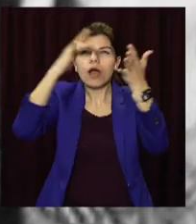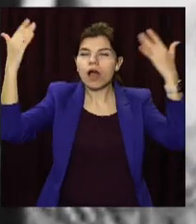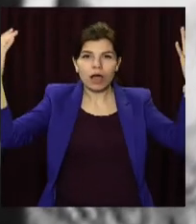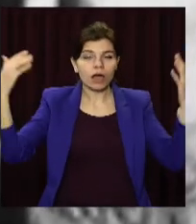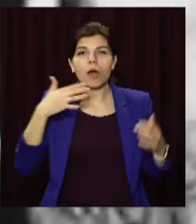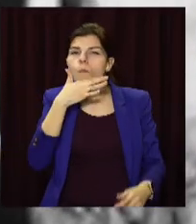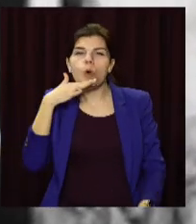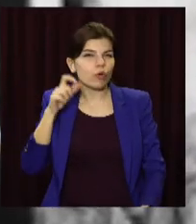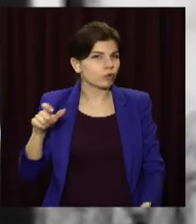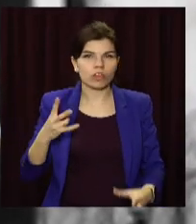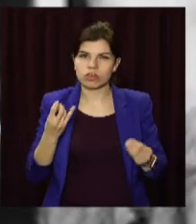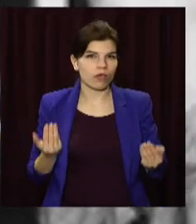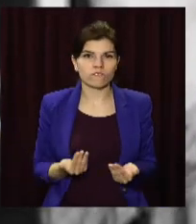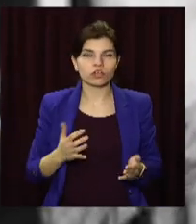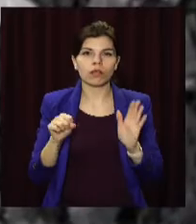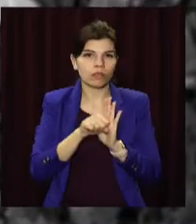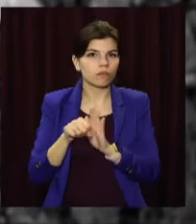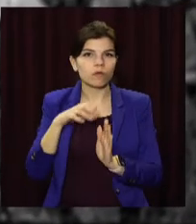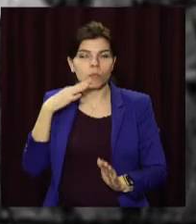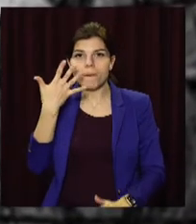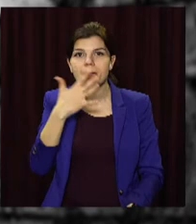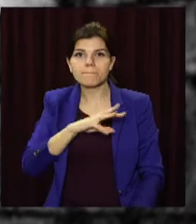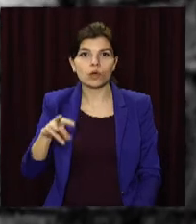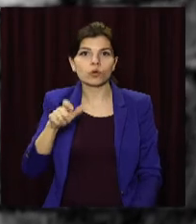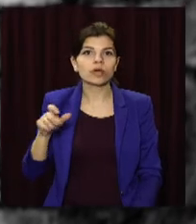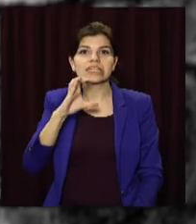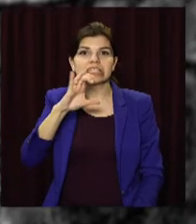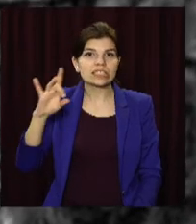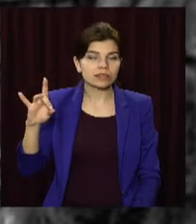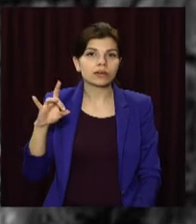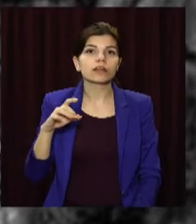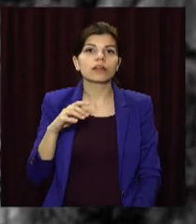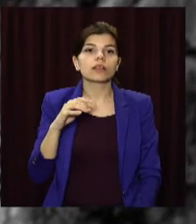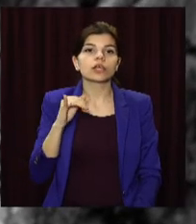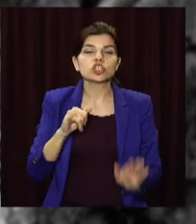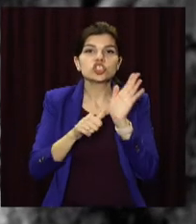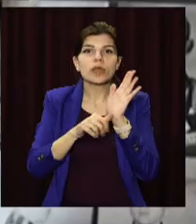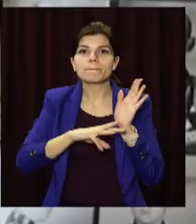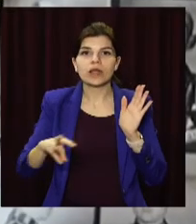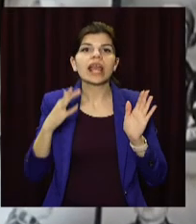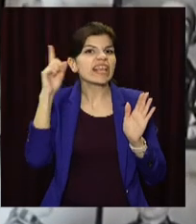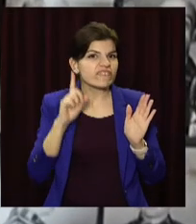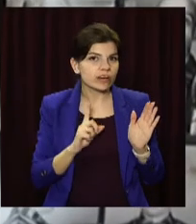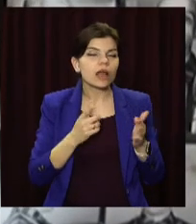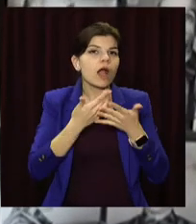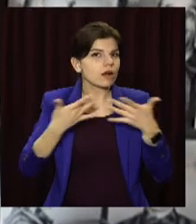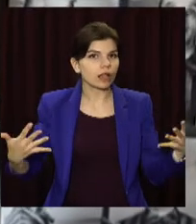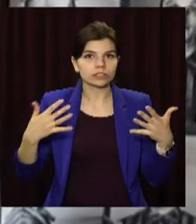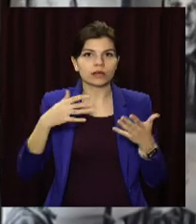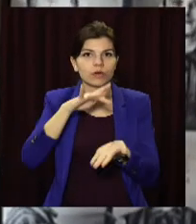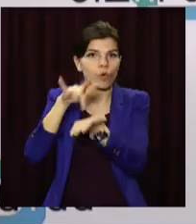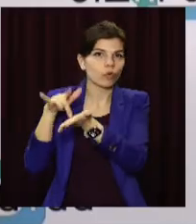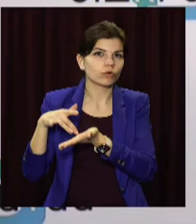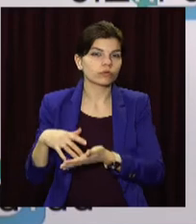мільйонів не дожили до звільнення. Серед загиблих 5 мільйонів громадян СРСР, а також 6 мільйонів євреїв з різних країн